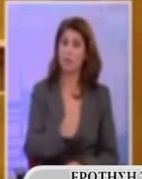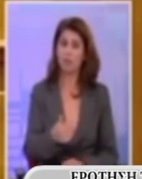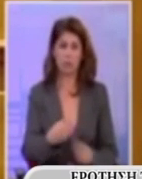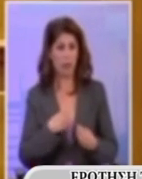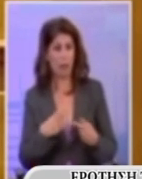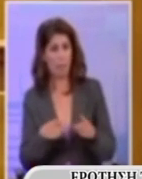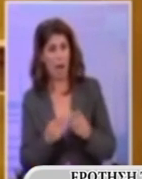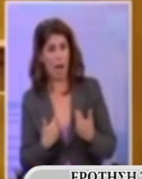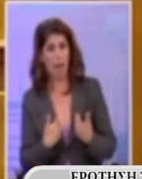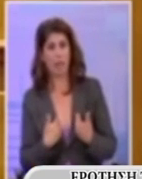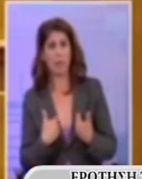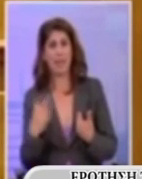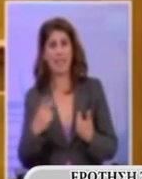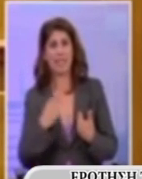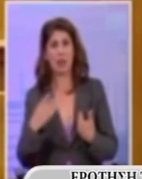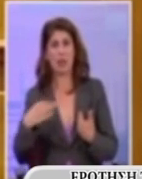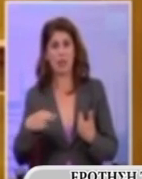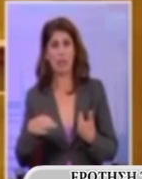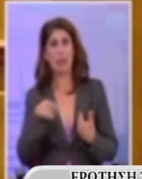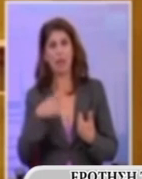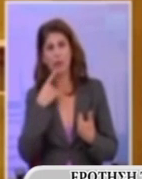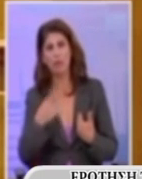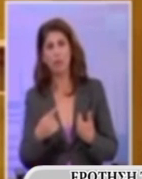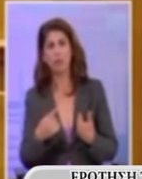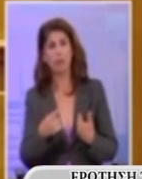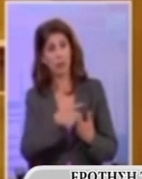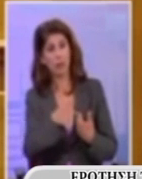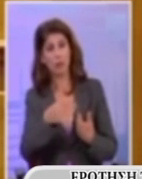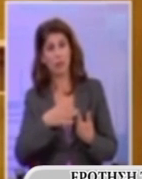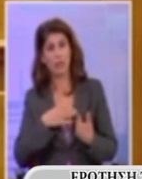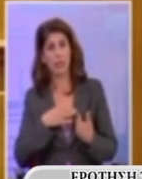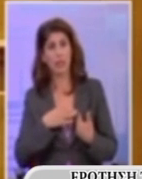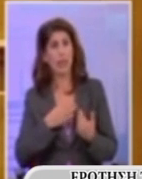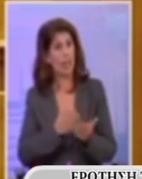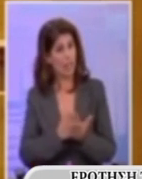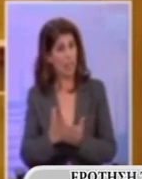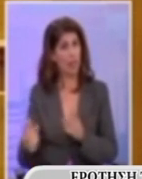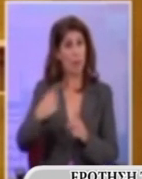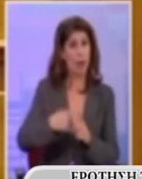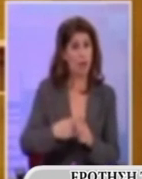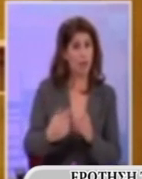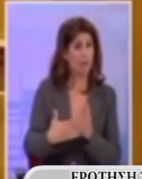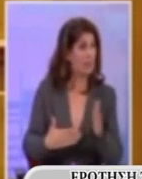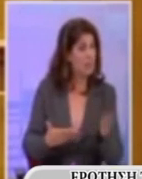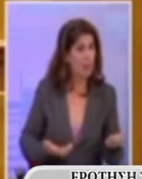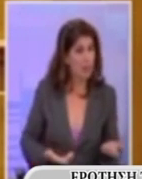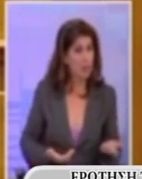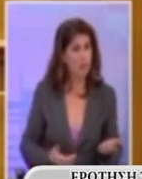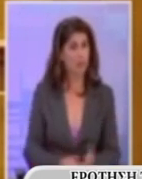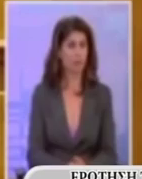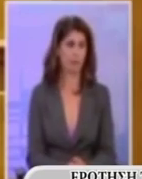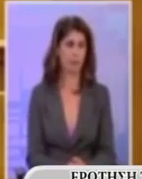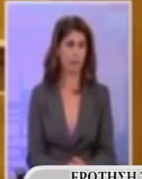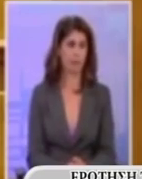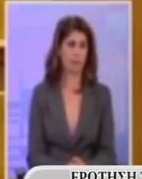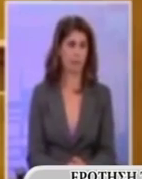επέκταση, ανακαίνιση, επισκευή, συντήρηση και εξοπλισμό κτηριακών εγκαταστάσεων και εν γέννη υποδομών δημοσίου συμφέροντος ανάμεσά